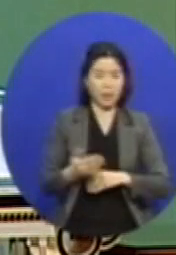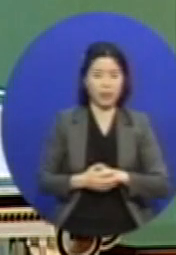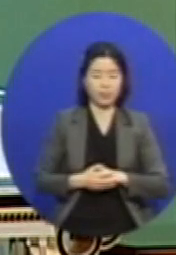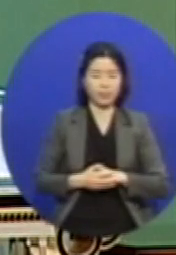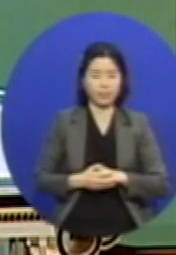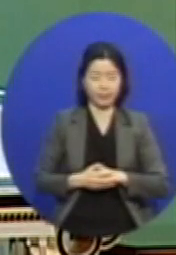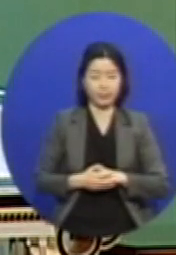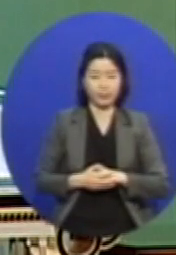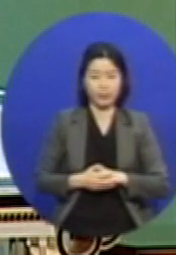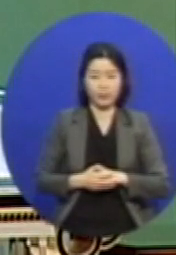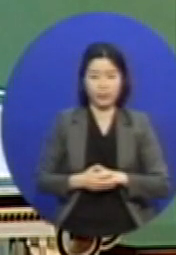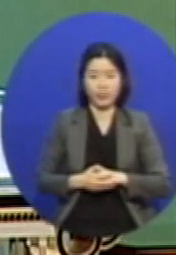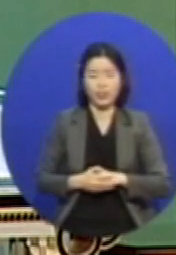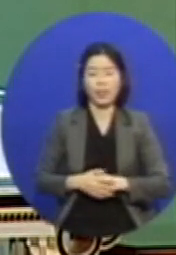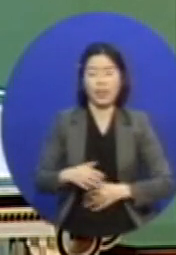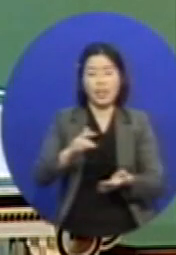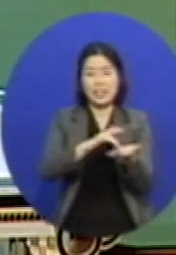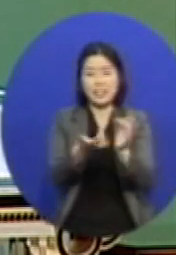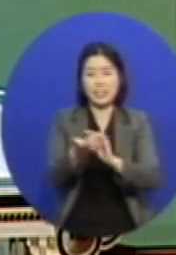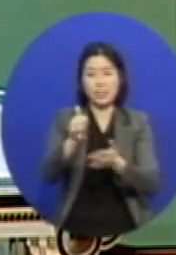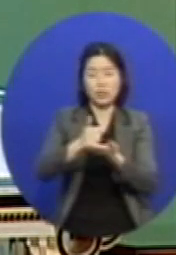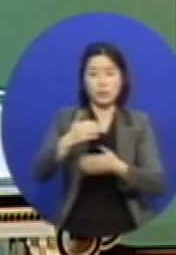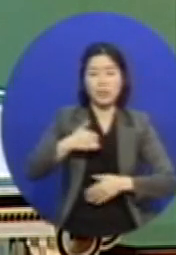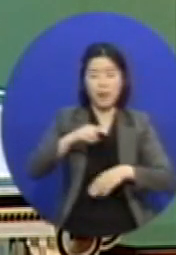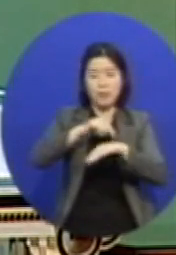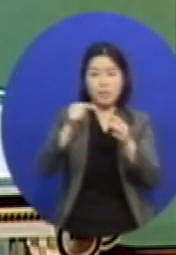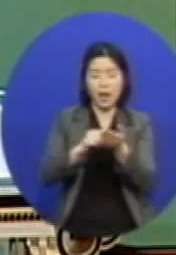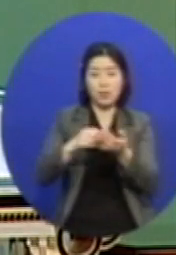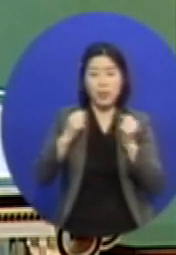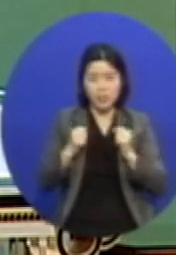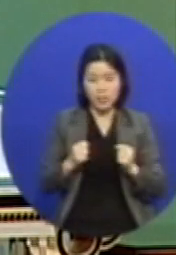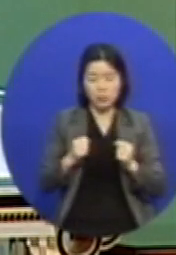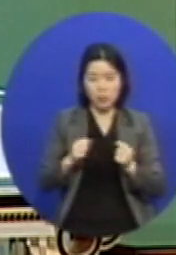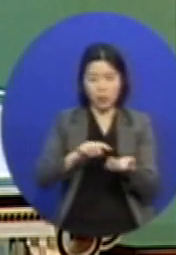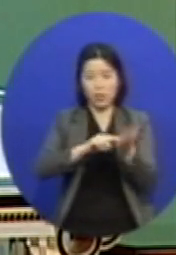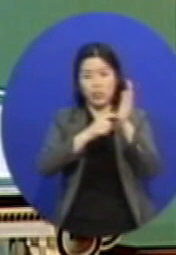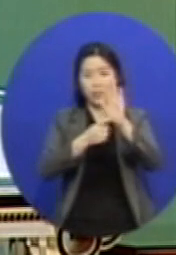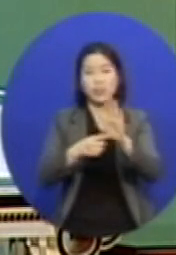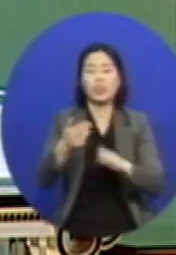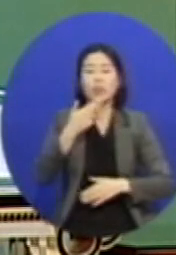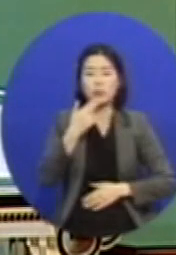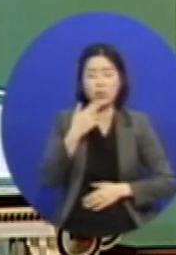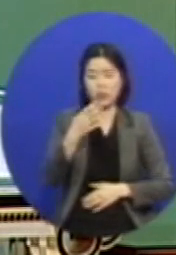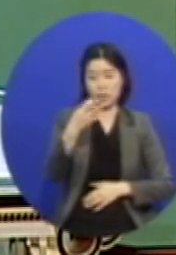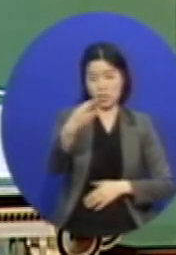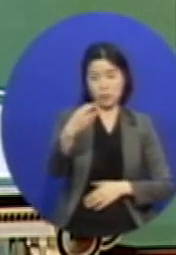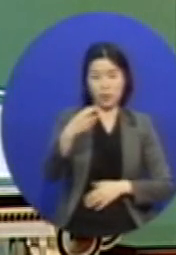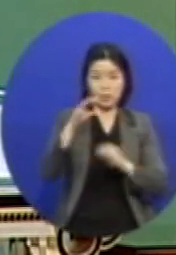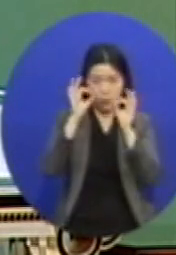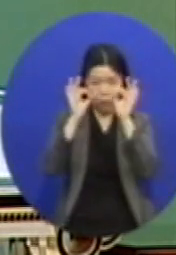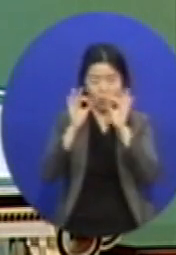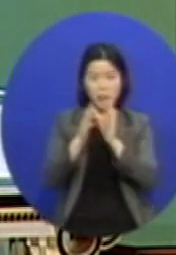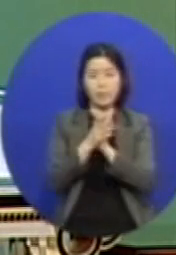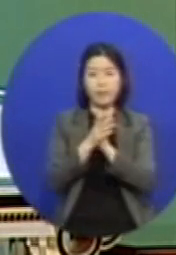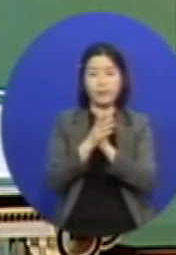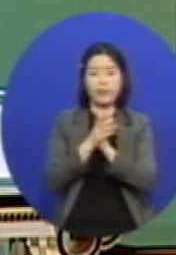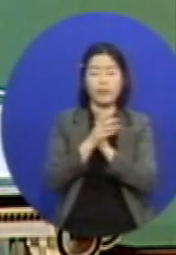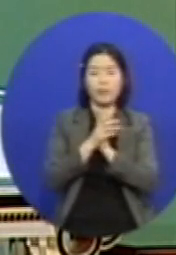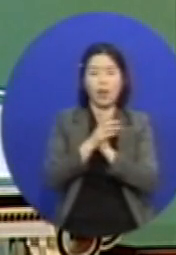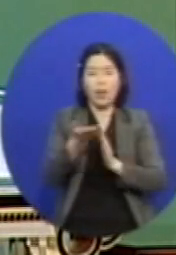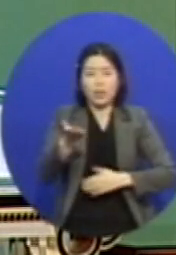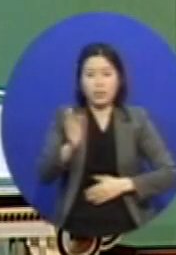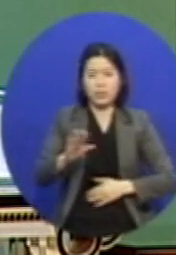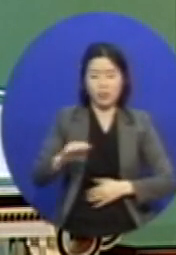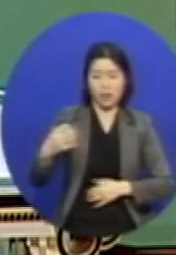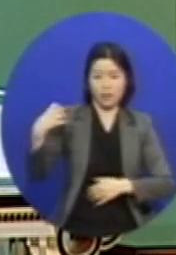예수님이 내 마음의 계시면 드러나지 않는 게 없어요 마음에 생각까지도 13절에 보면 그러나 책망을 받는